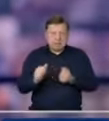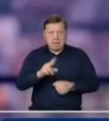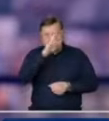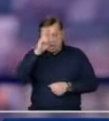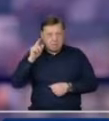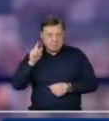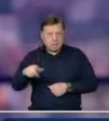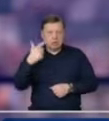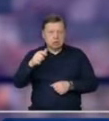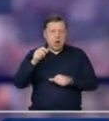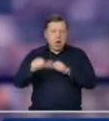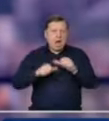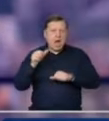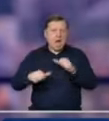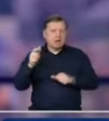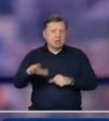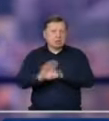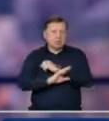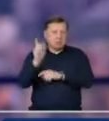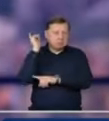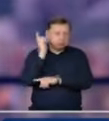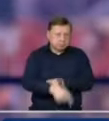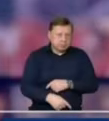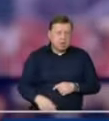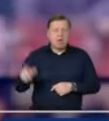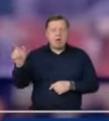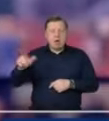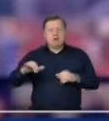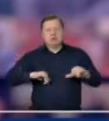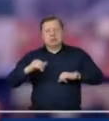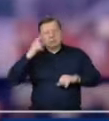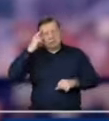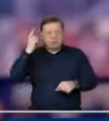ponad stuletnie drzewa, ale władze stolicy podjęły decyzję o ich rekonstrukcji.